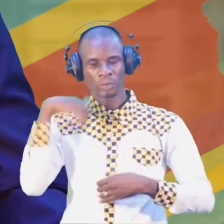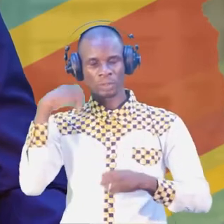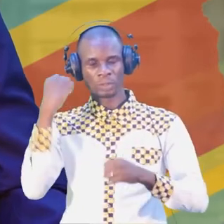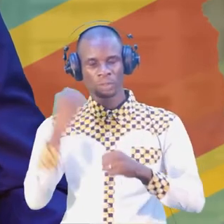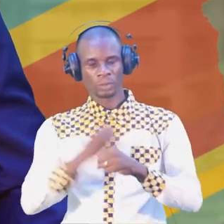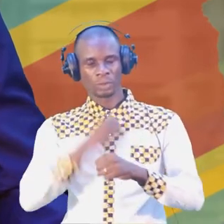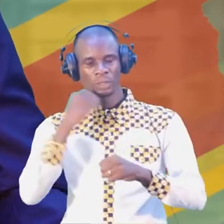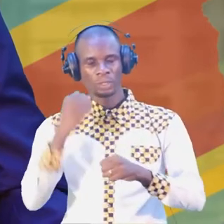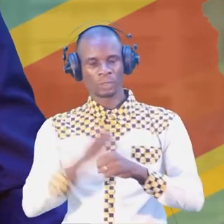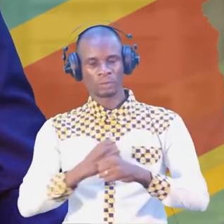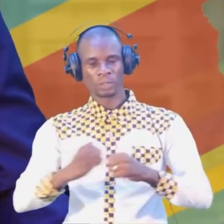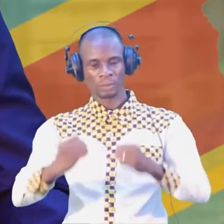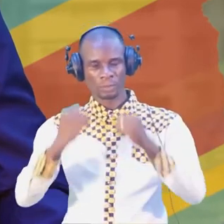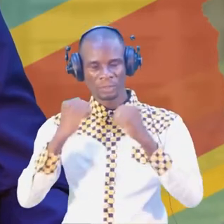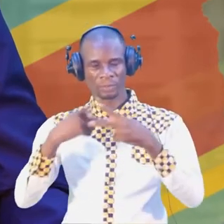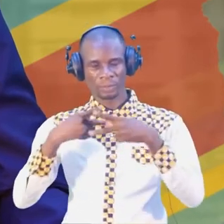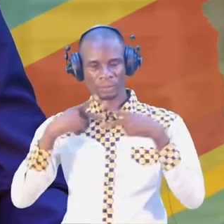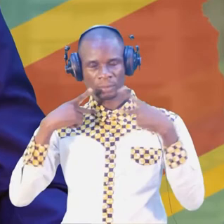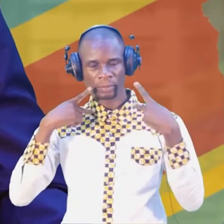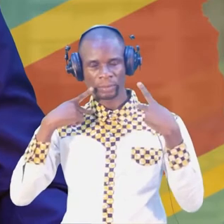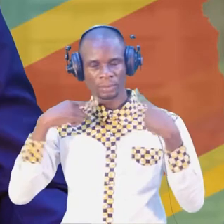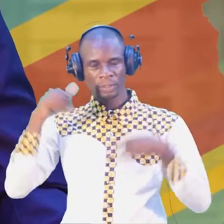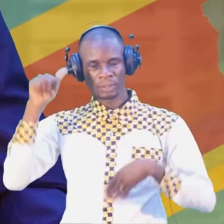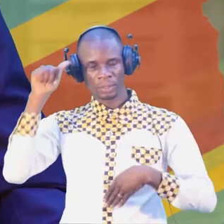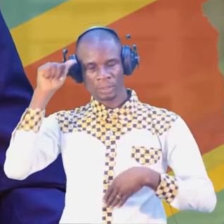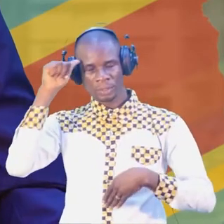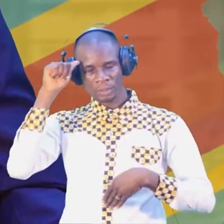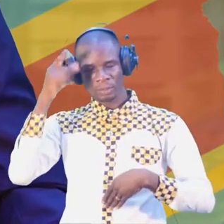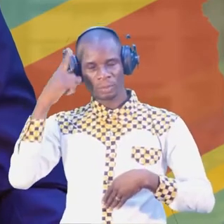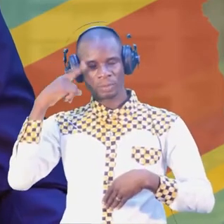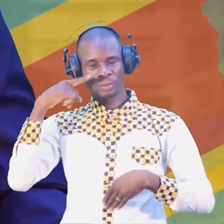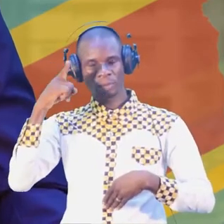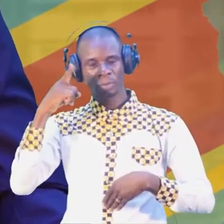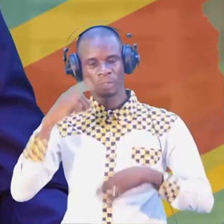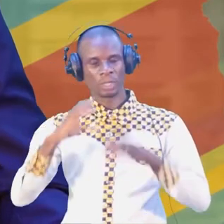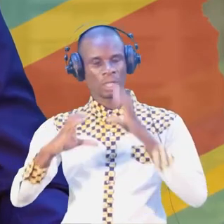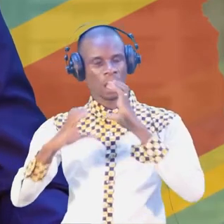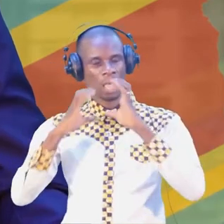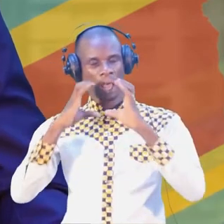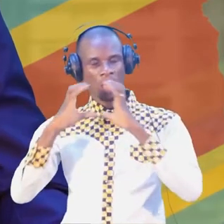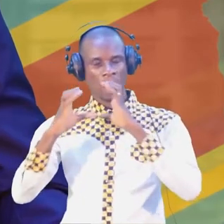utilise puissamment ton serviteur pasteur Coralie et que tu puisses aussi pouvoir à travers cette parole au